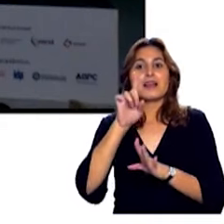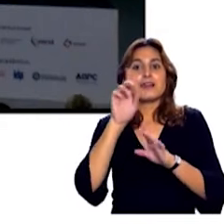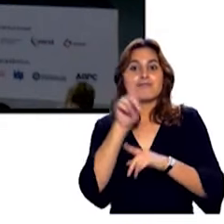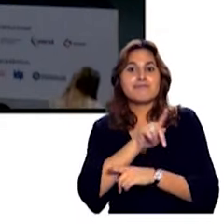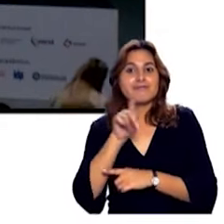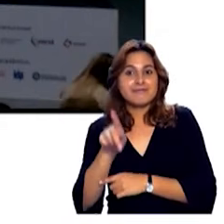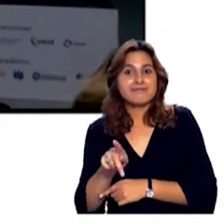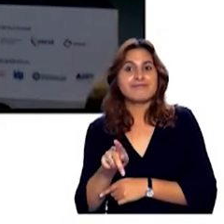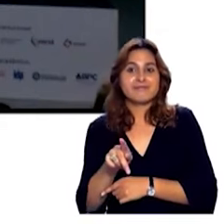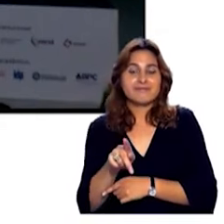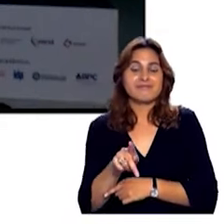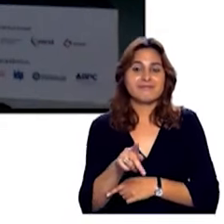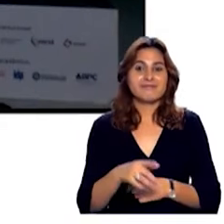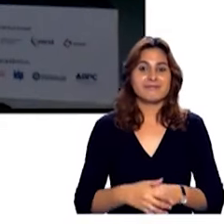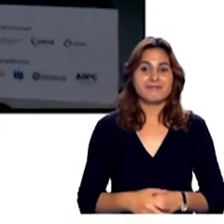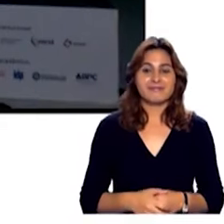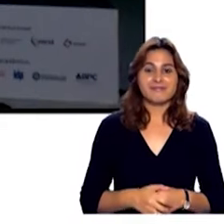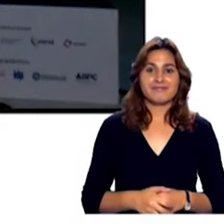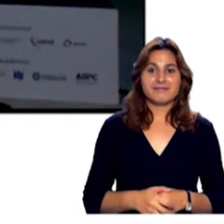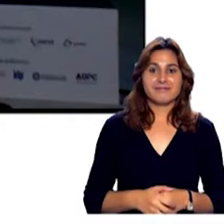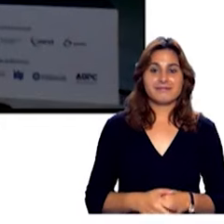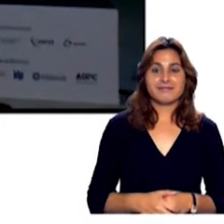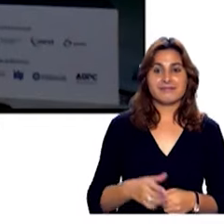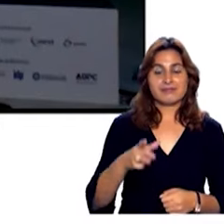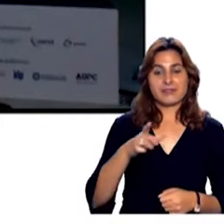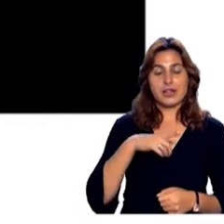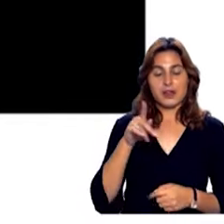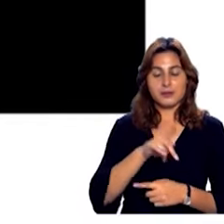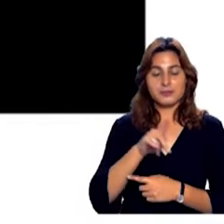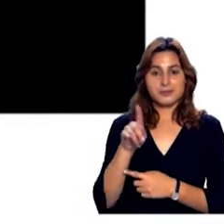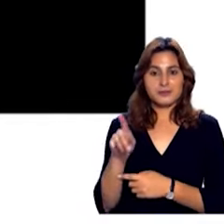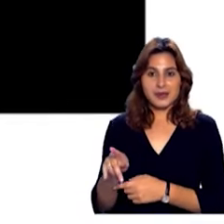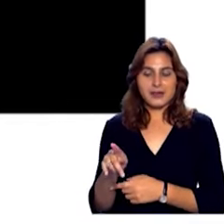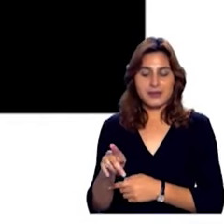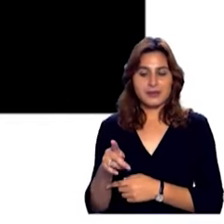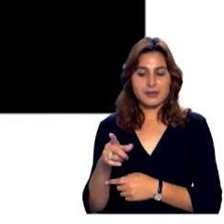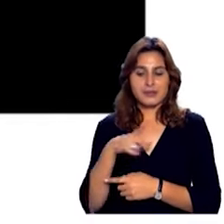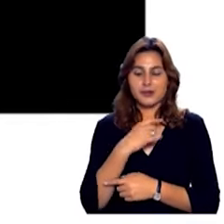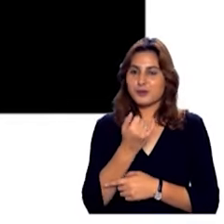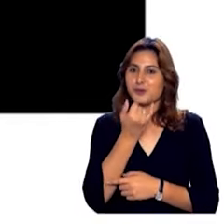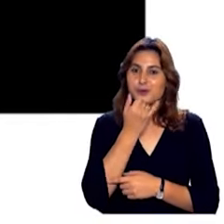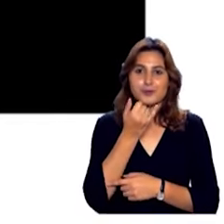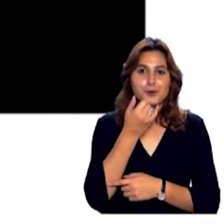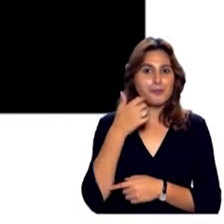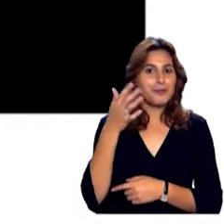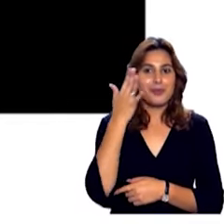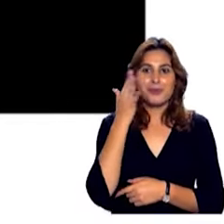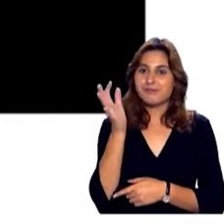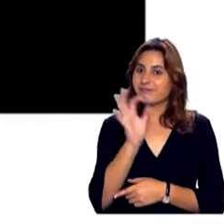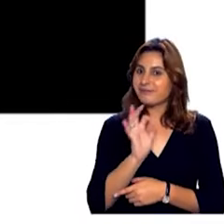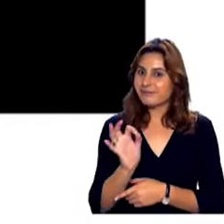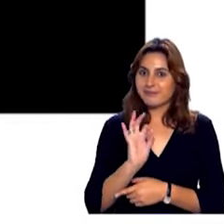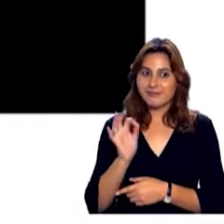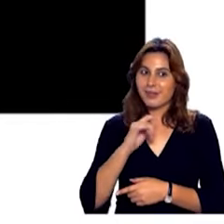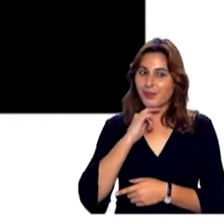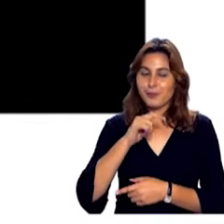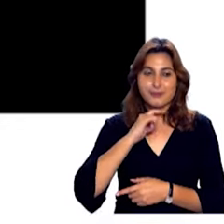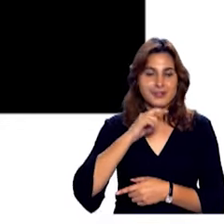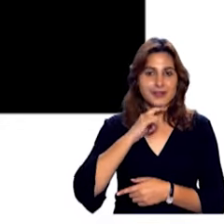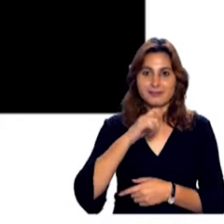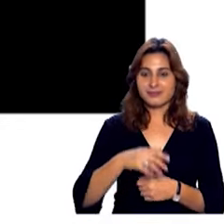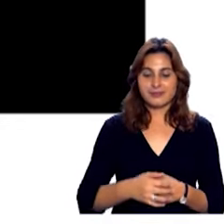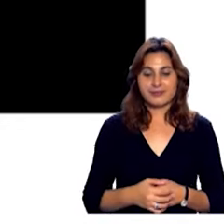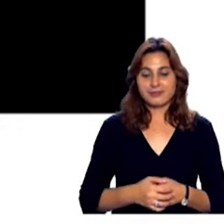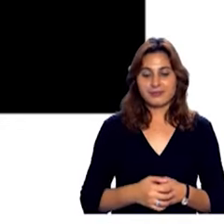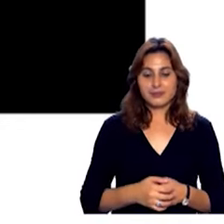fazzalari Nel 1960 Nella sua monografia Sul giudizio civile di cassazione aveva segnalato Due Gravi I rischi che